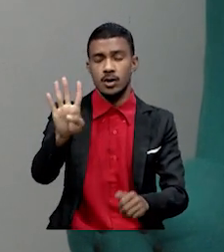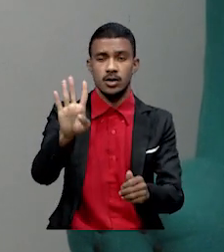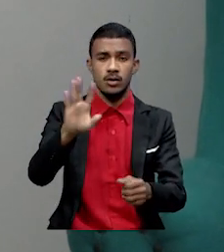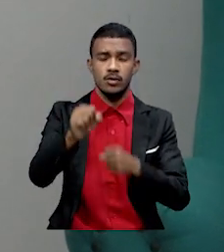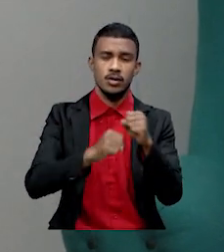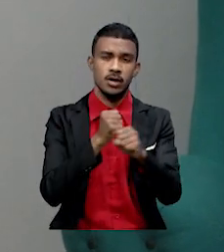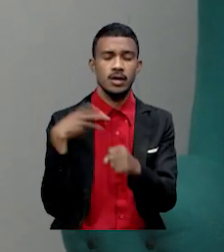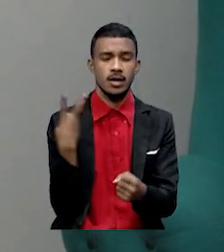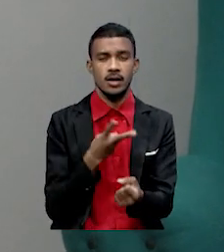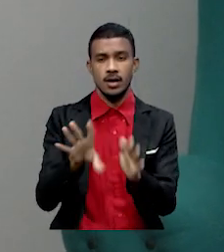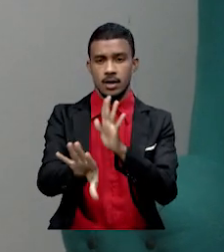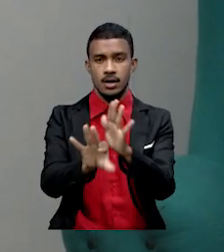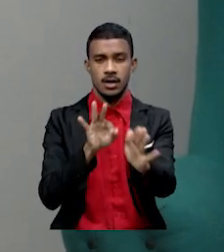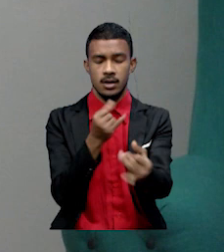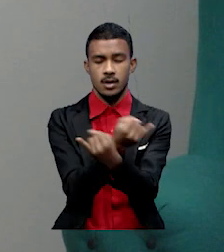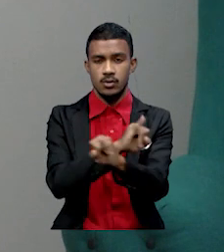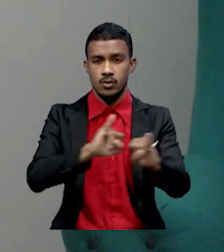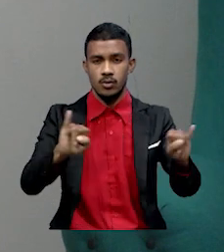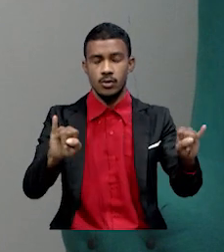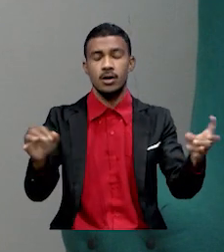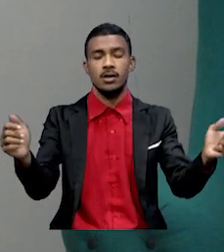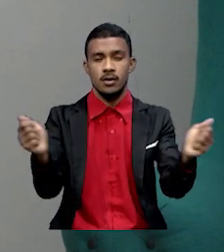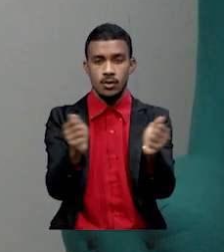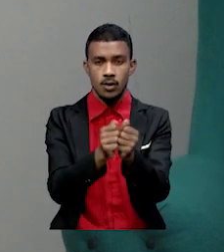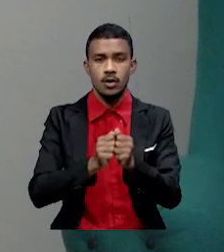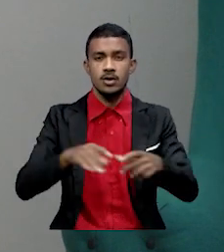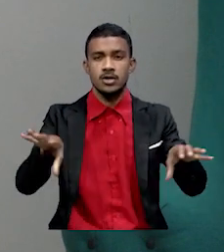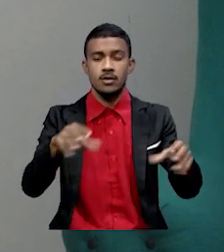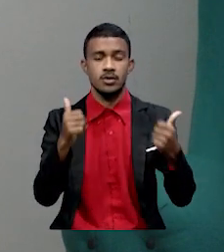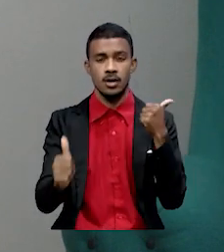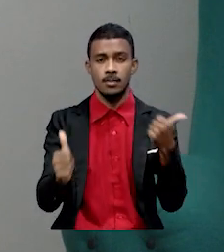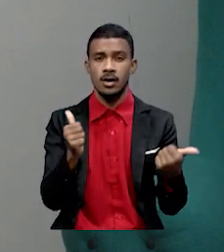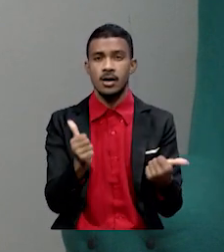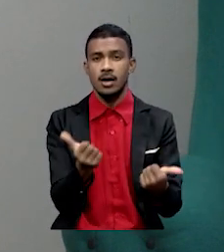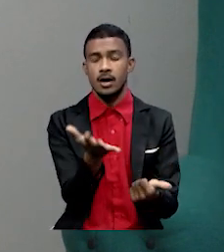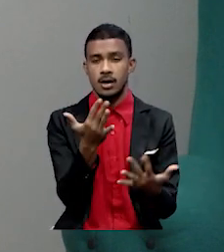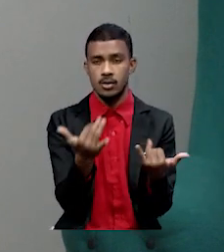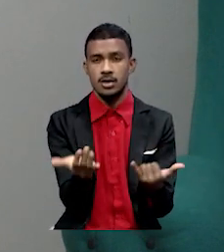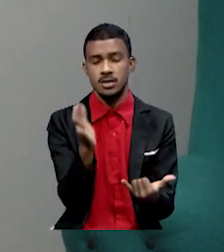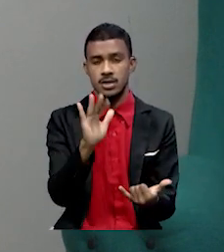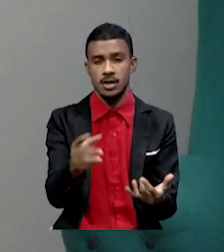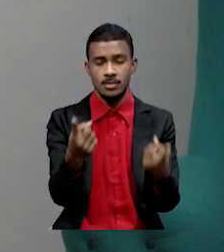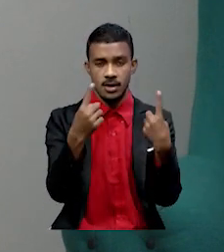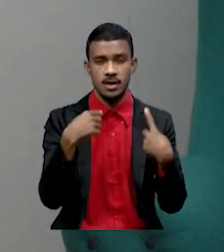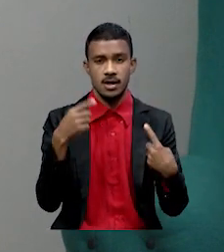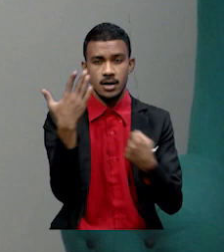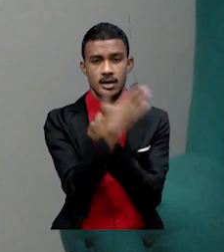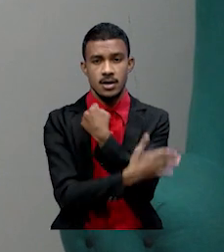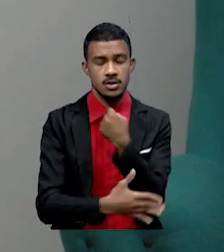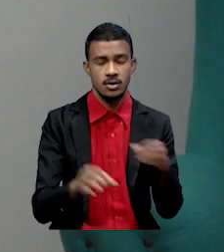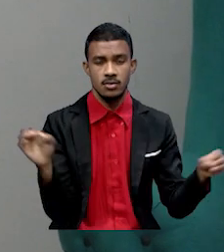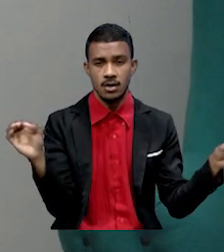ukuan. Tamba ne ho servisu ne veke agora sira prestamos ba ia nasam tare kata klaos